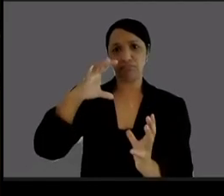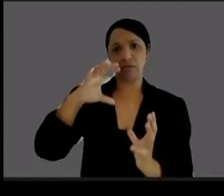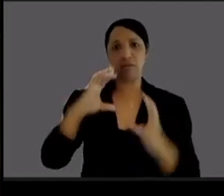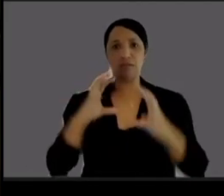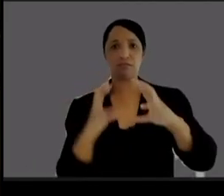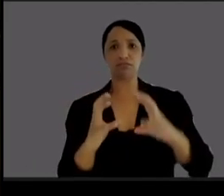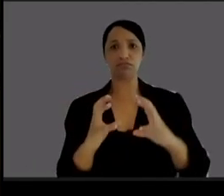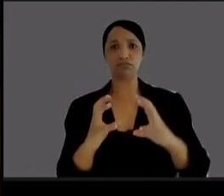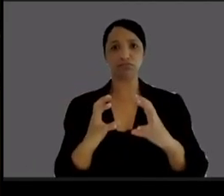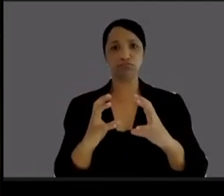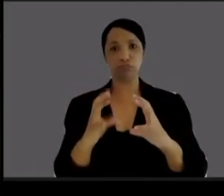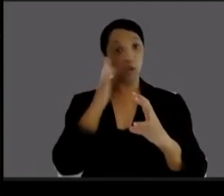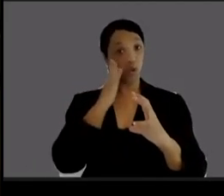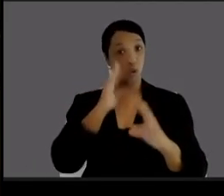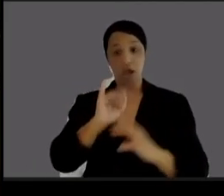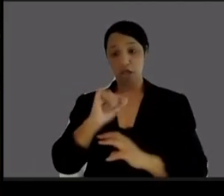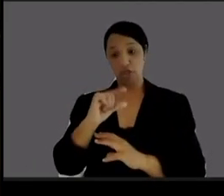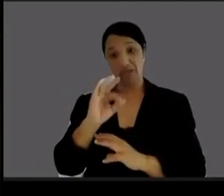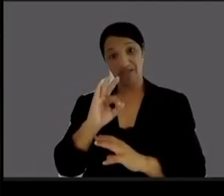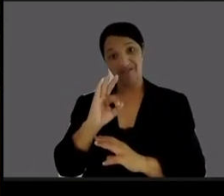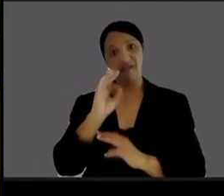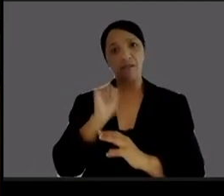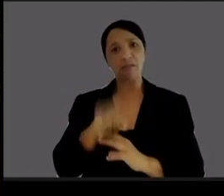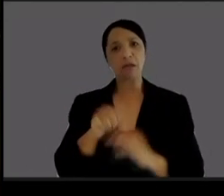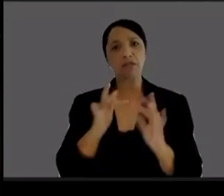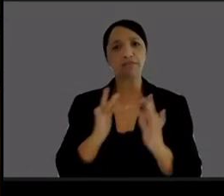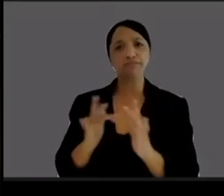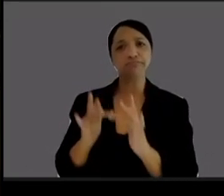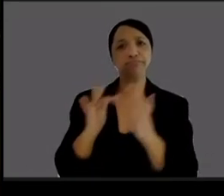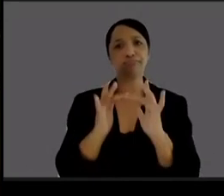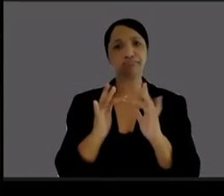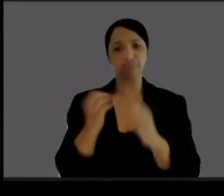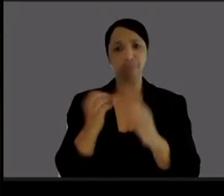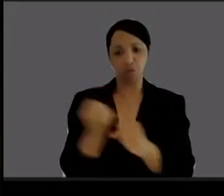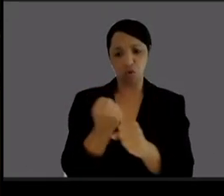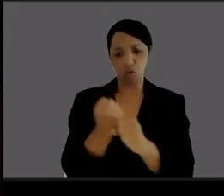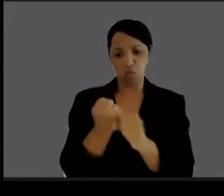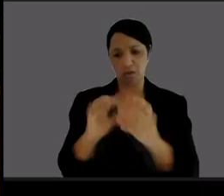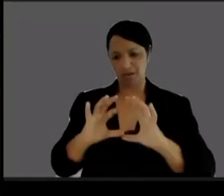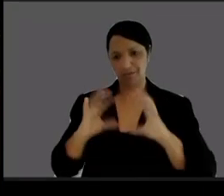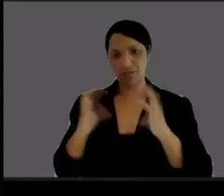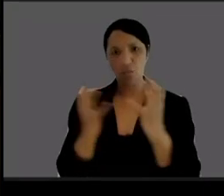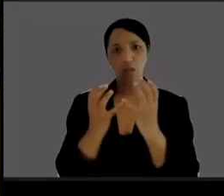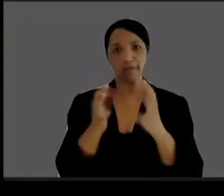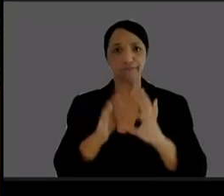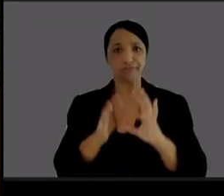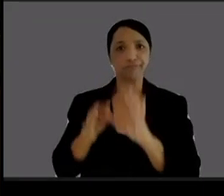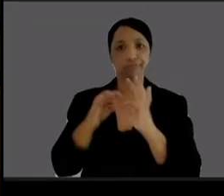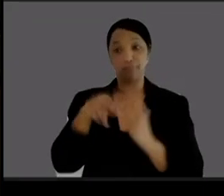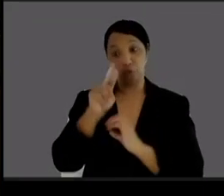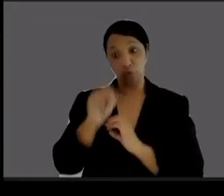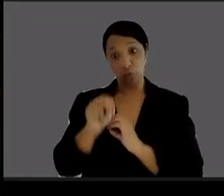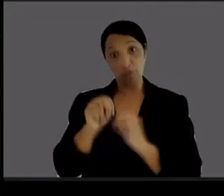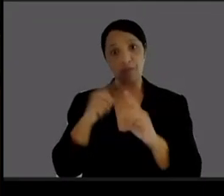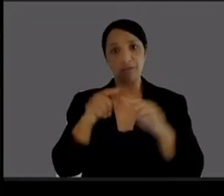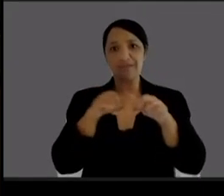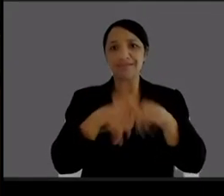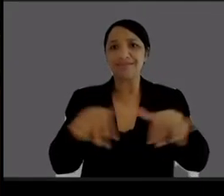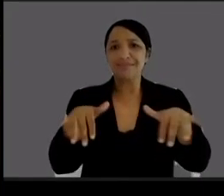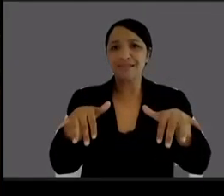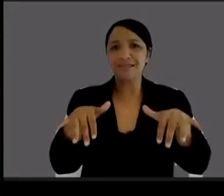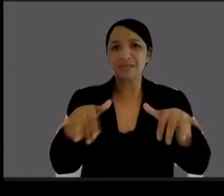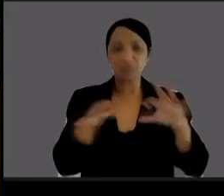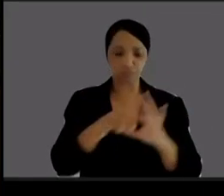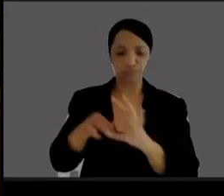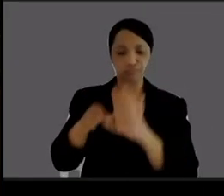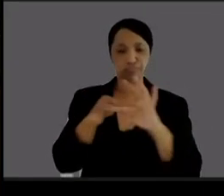たちがオンラインにつながるようにする必要がありますえ2つ目にはガバナンスのギャップの地を縮めるということでありますえそして3